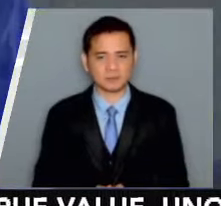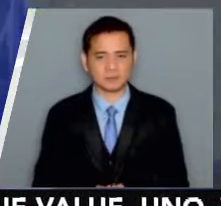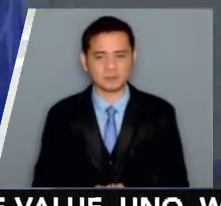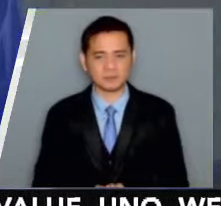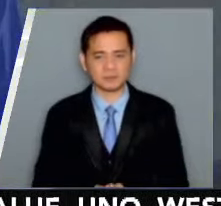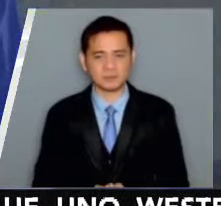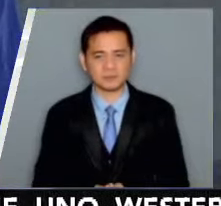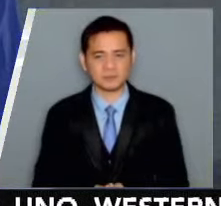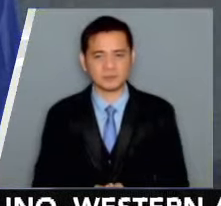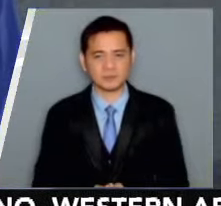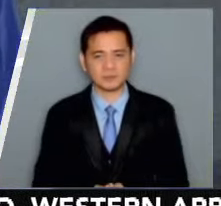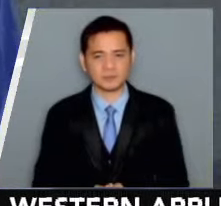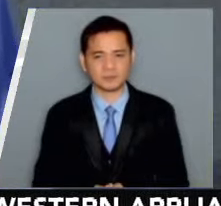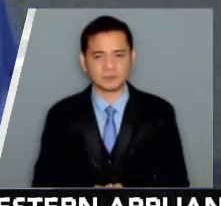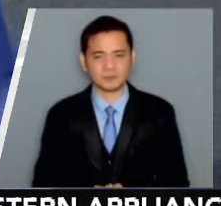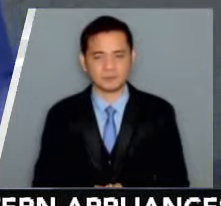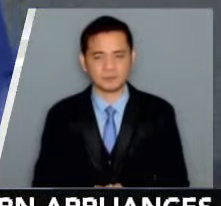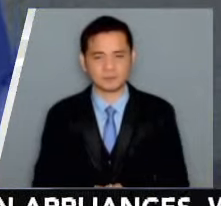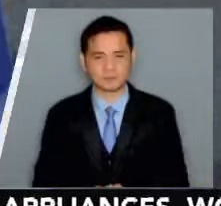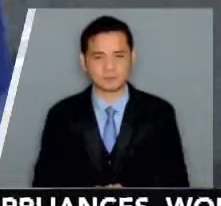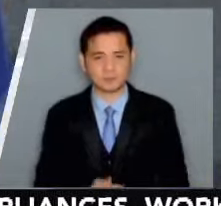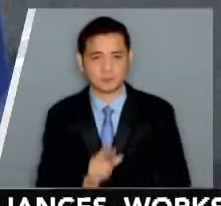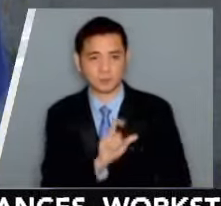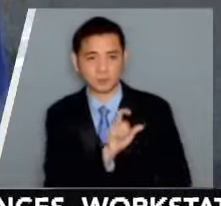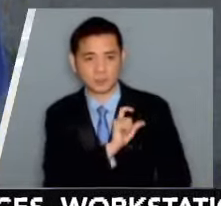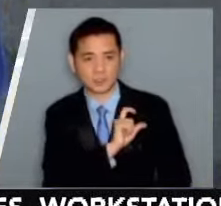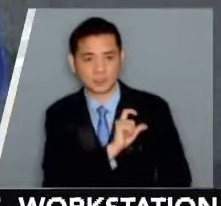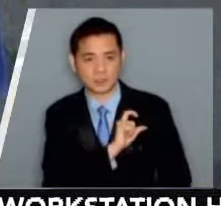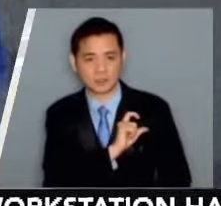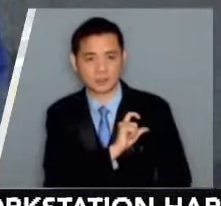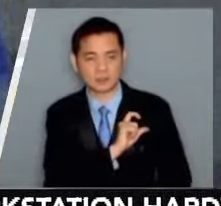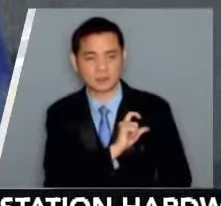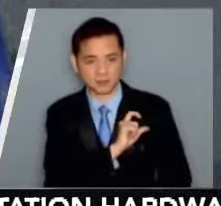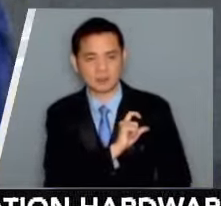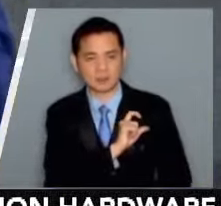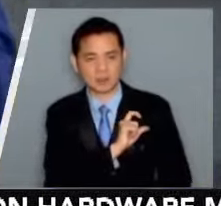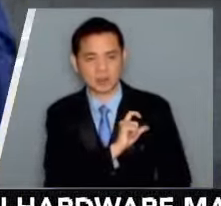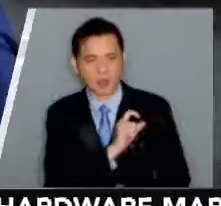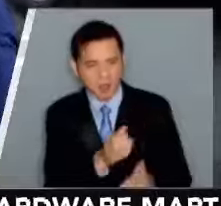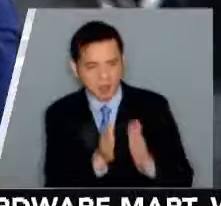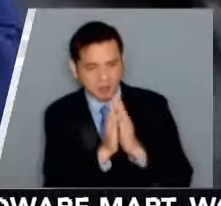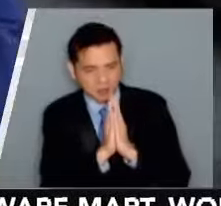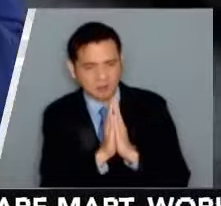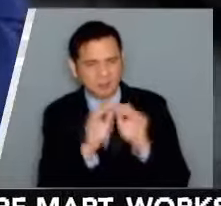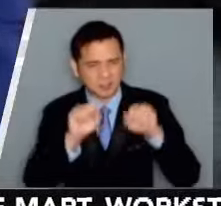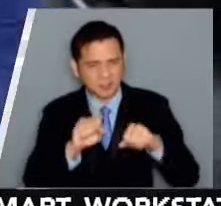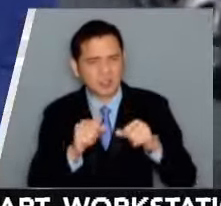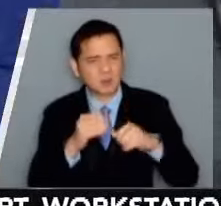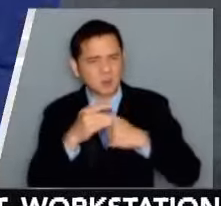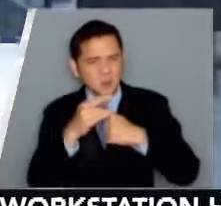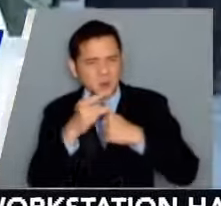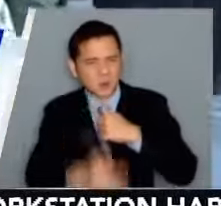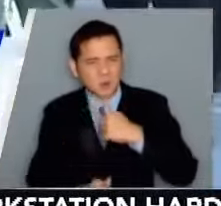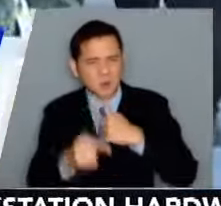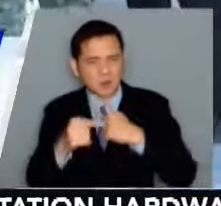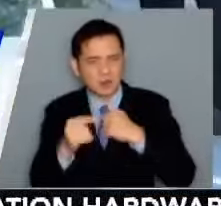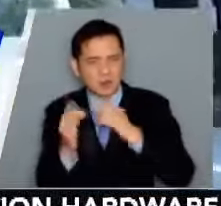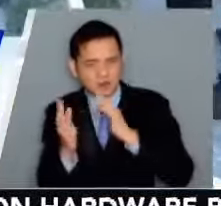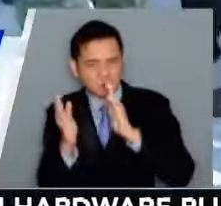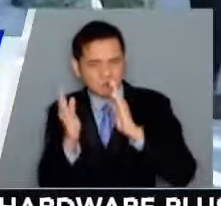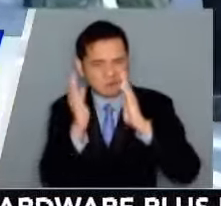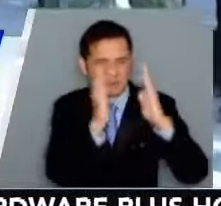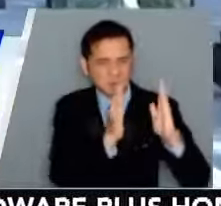plano ng Philippine National Police na agahan ang pagpapatupad ng gun ban para sa eleksyon 2025. Kabilang daw yan sa mga nakikita